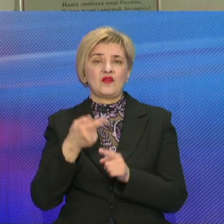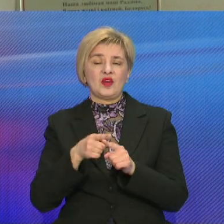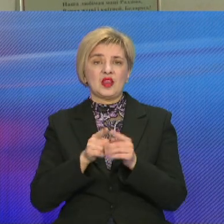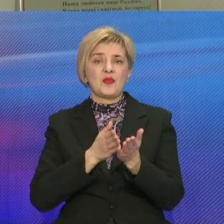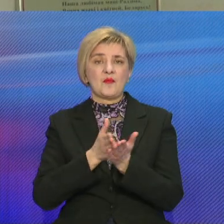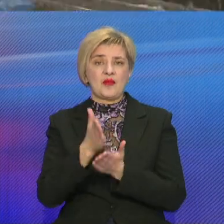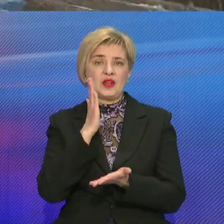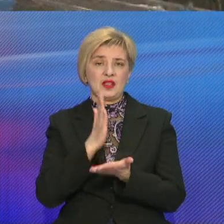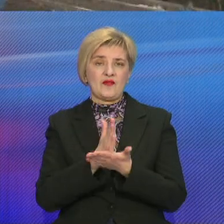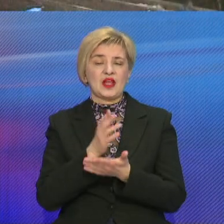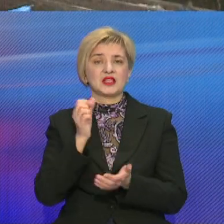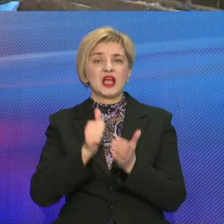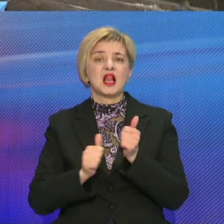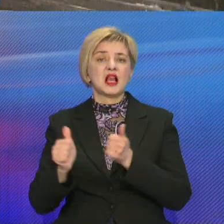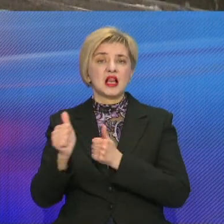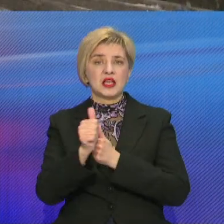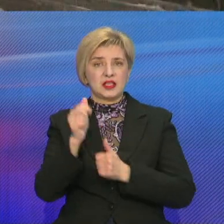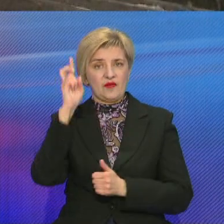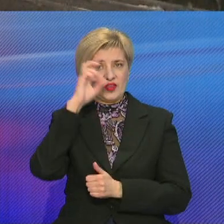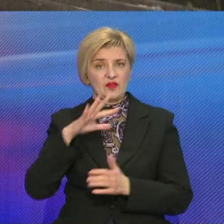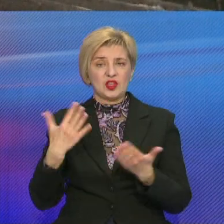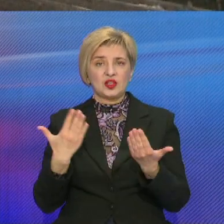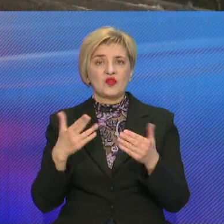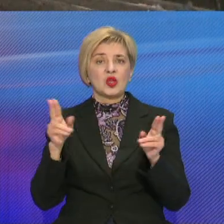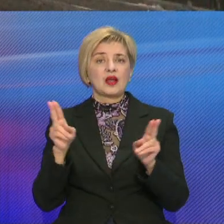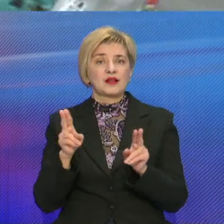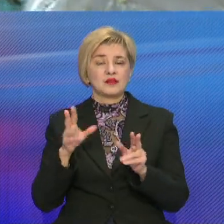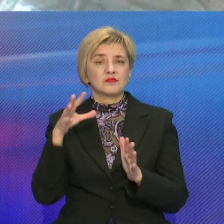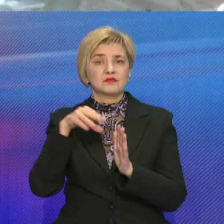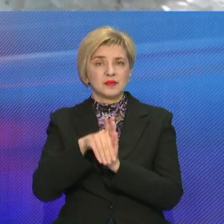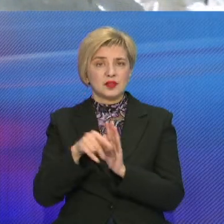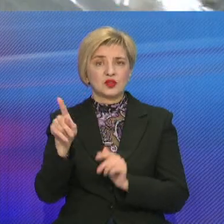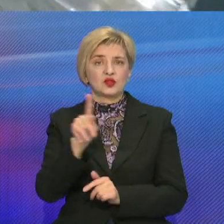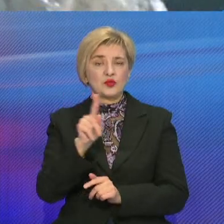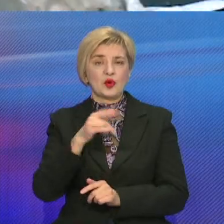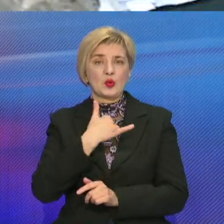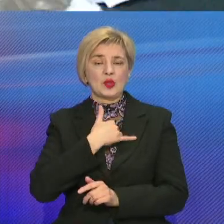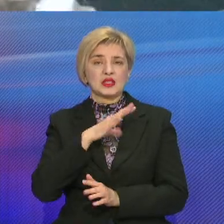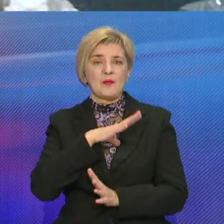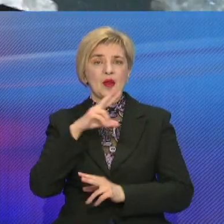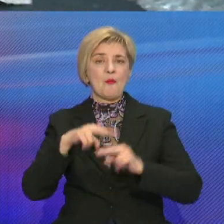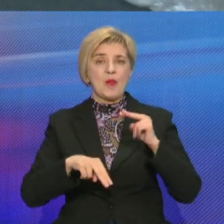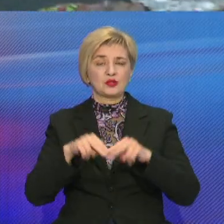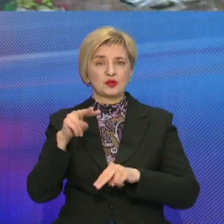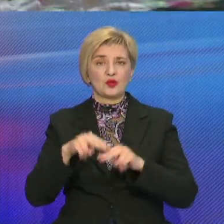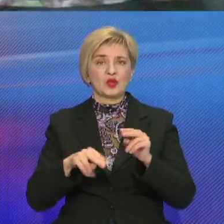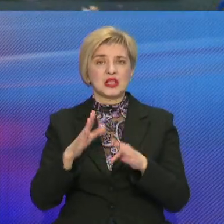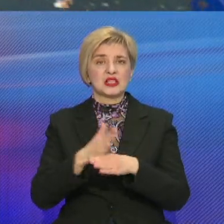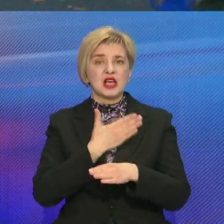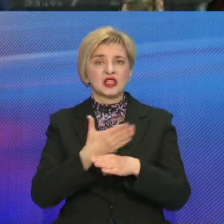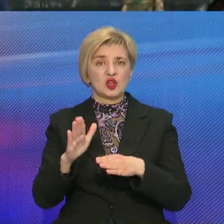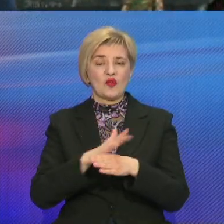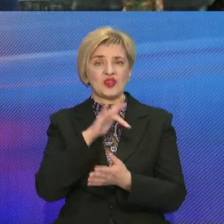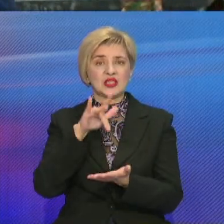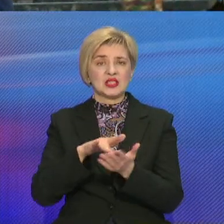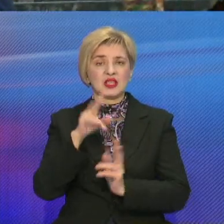сегодня лидером в стране. Сегодня концепция стоит в том, чтобы у нас были построены сортировочные